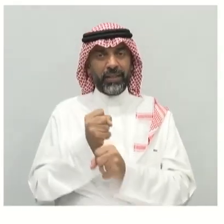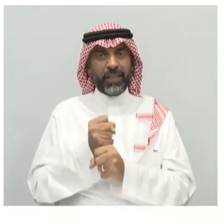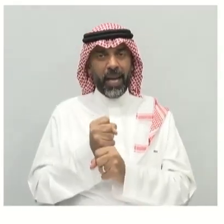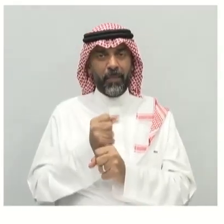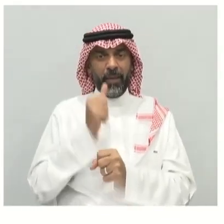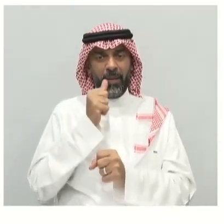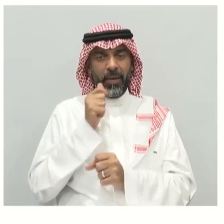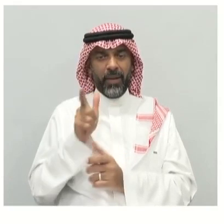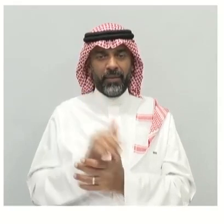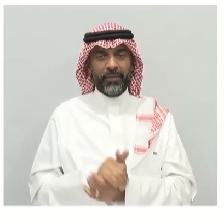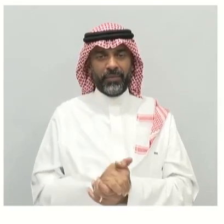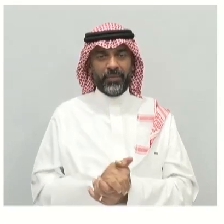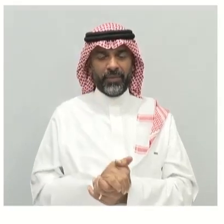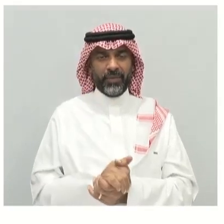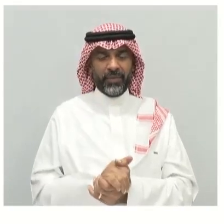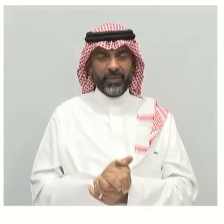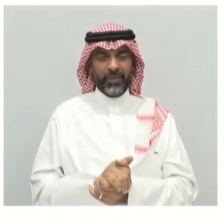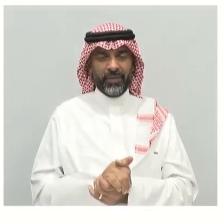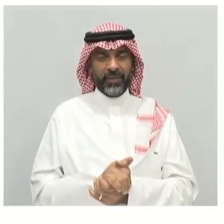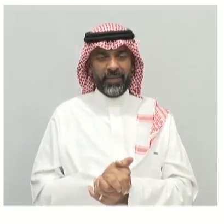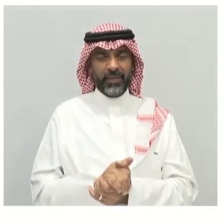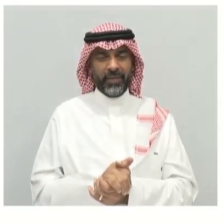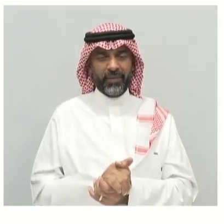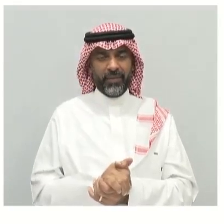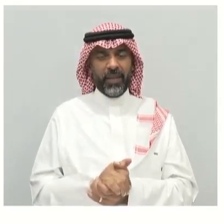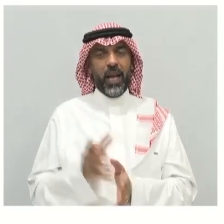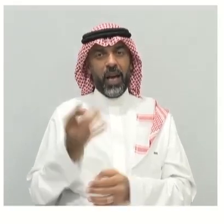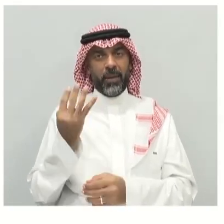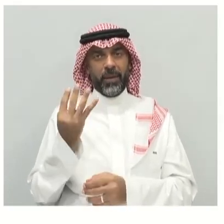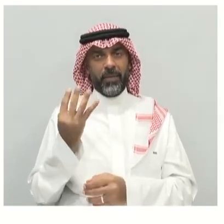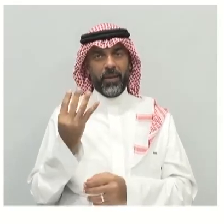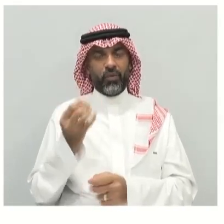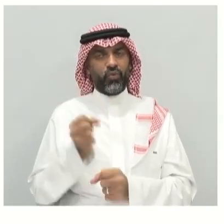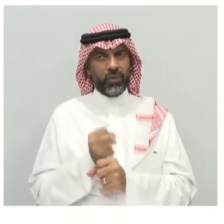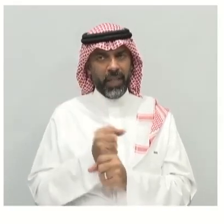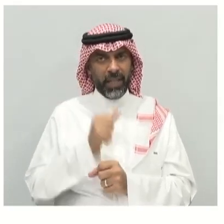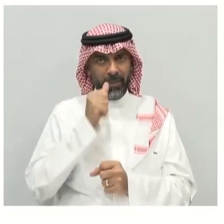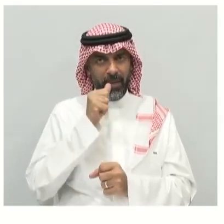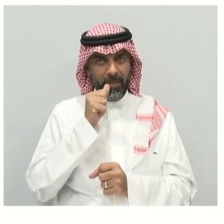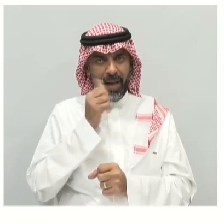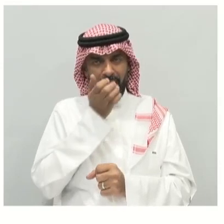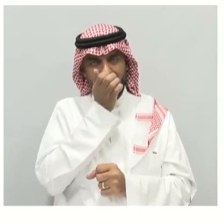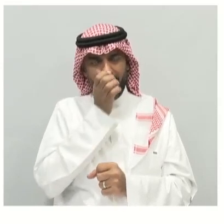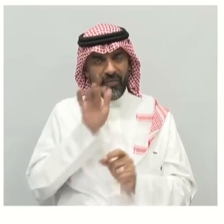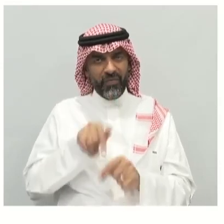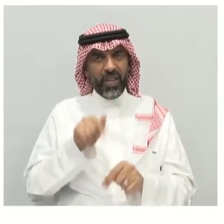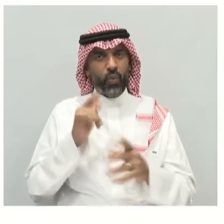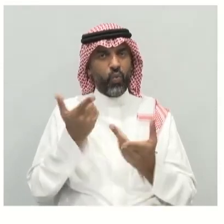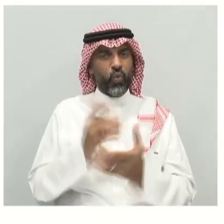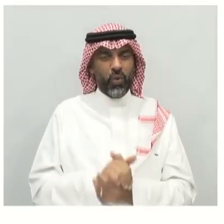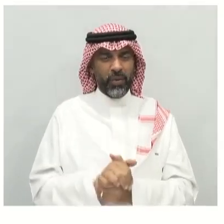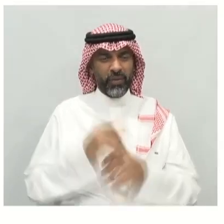الموارد بعض موارد الارض نستخدمها بهذا الشكل نشوف اربعه يستخدم الماء في ماذا